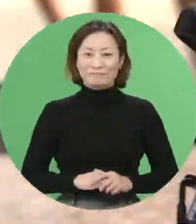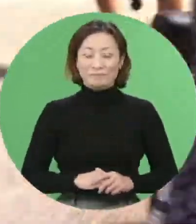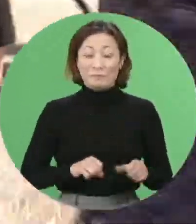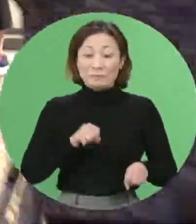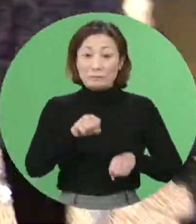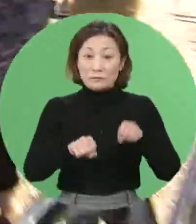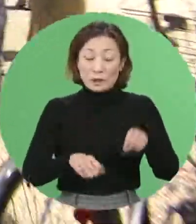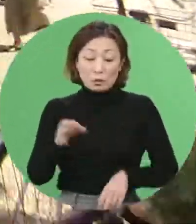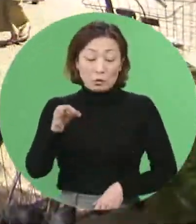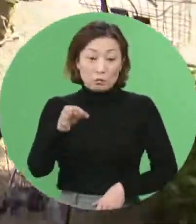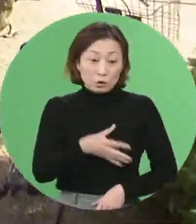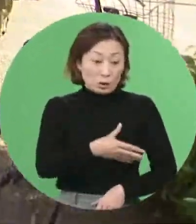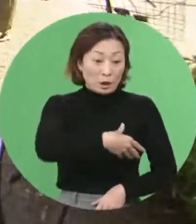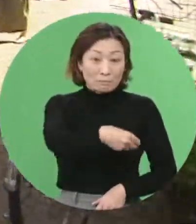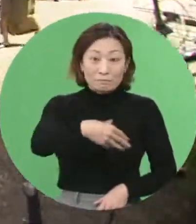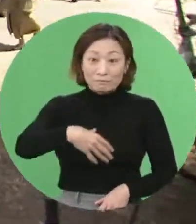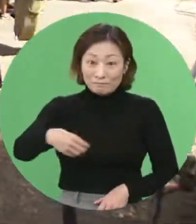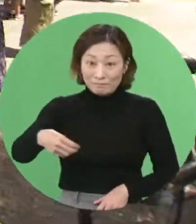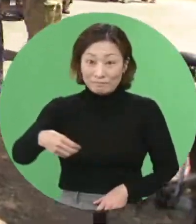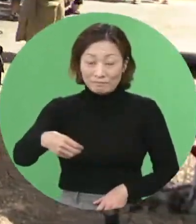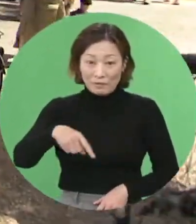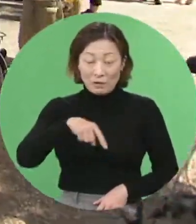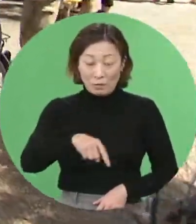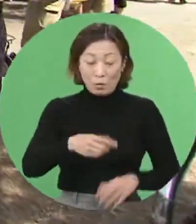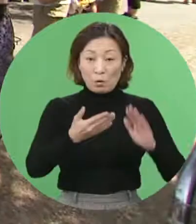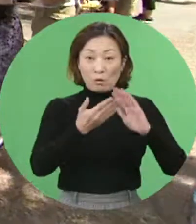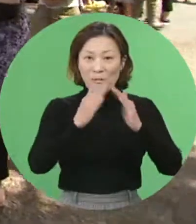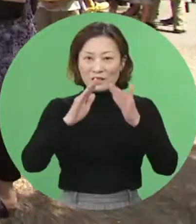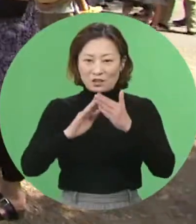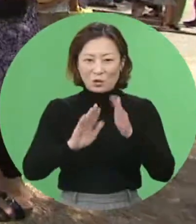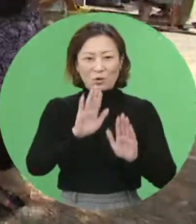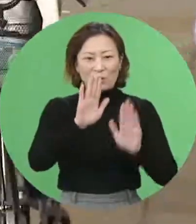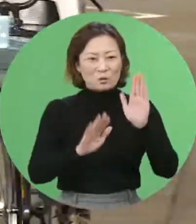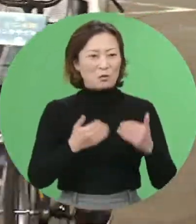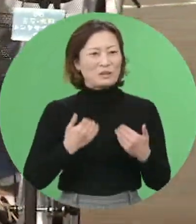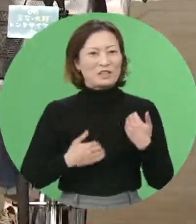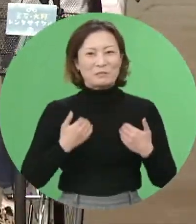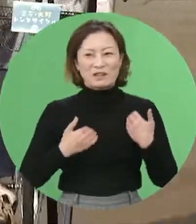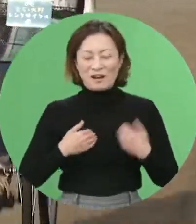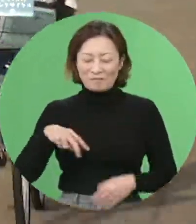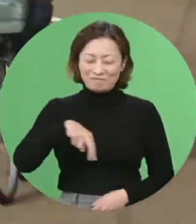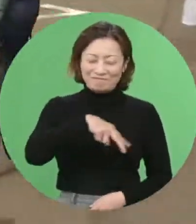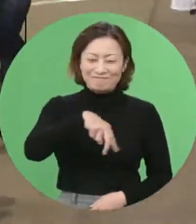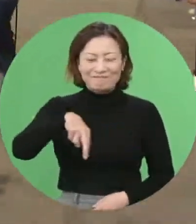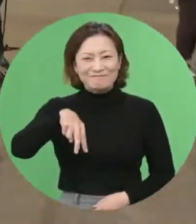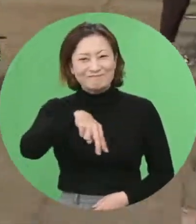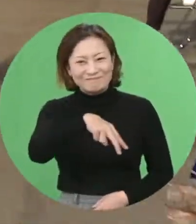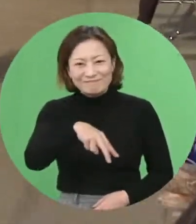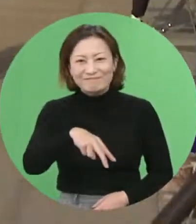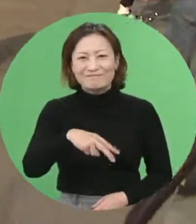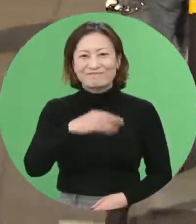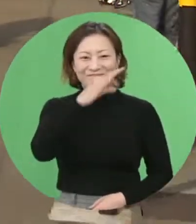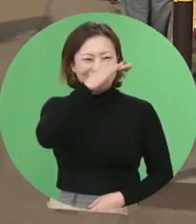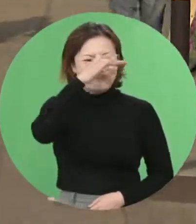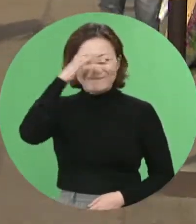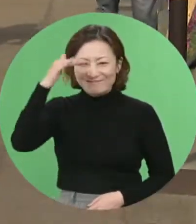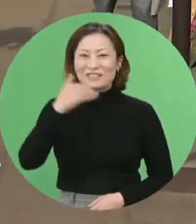自転車も無料で貸し出され、港町の風情を楽しみながら町中を堪能することができます